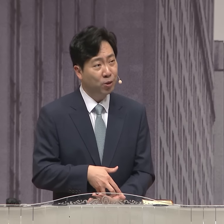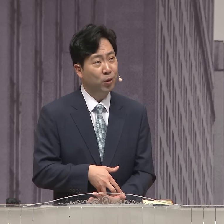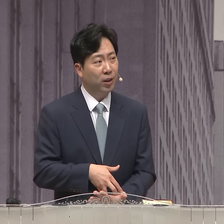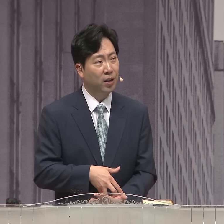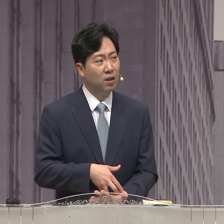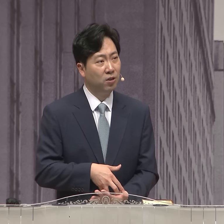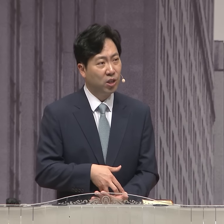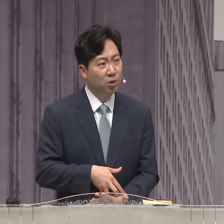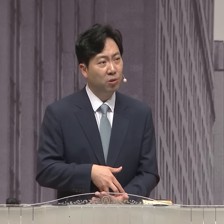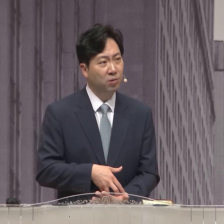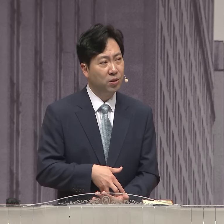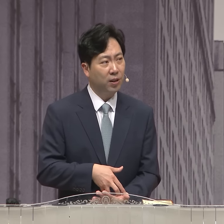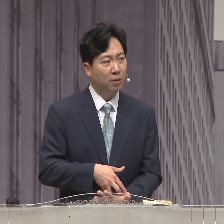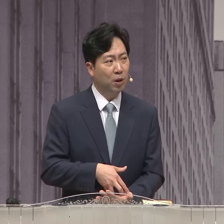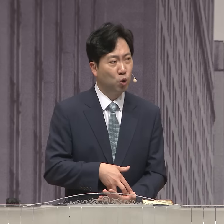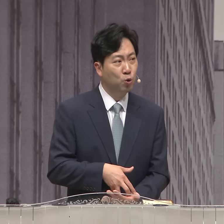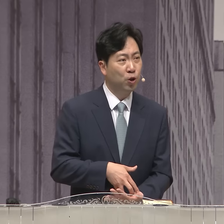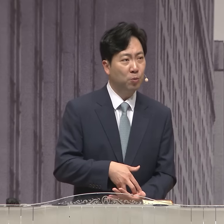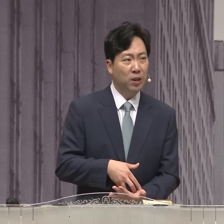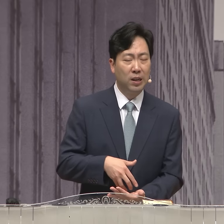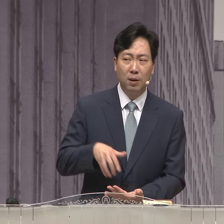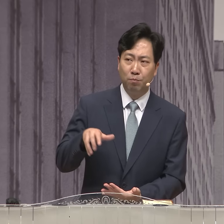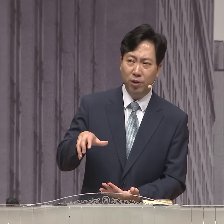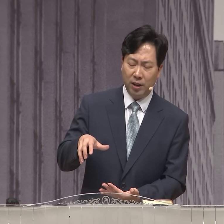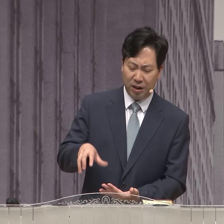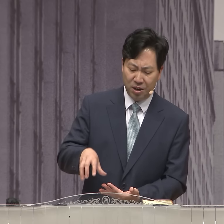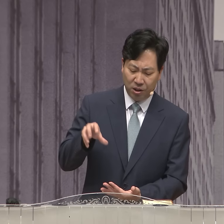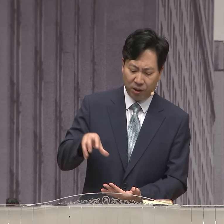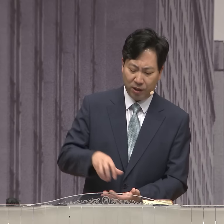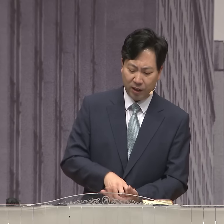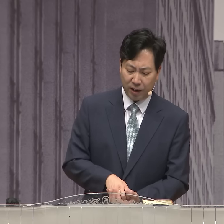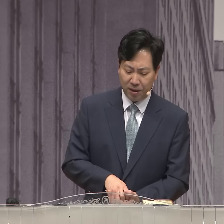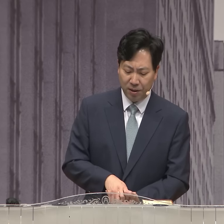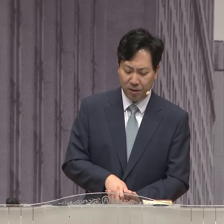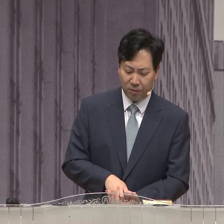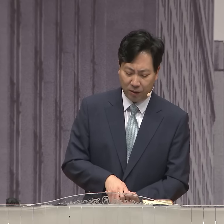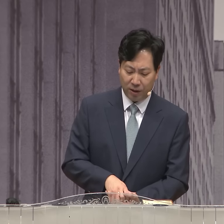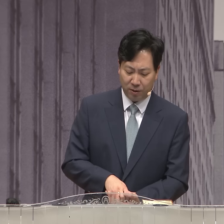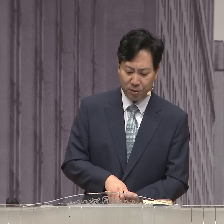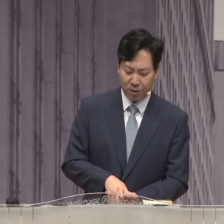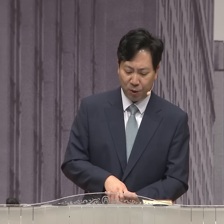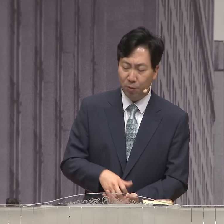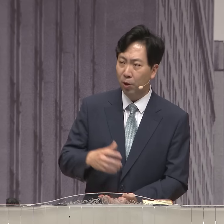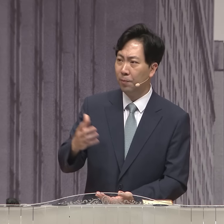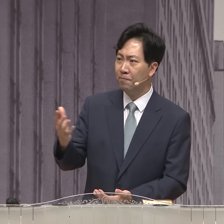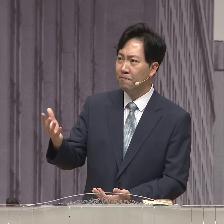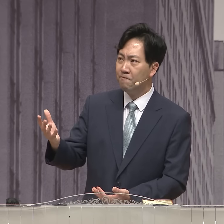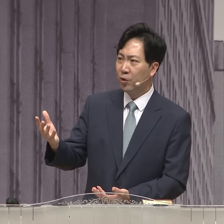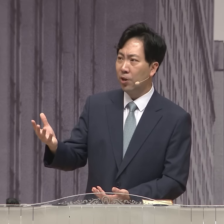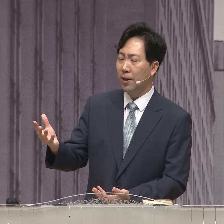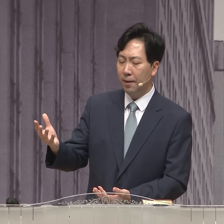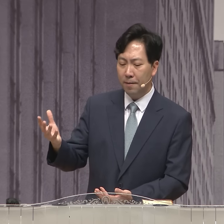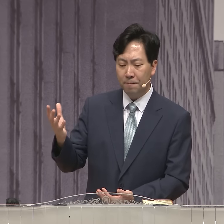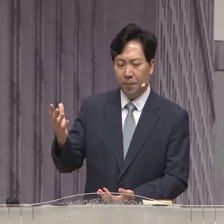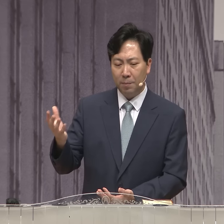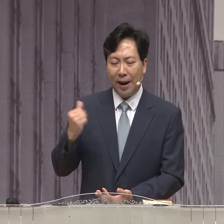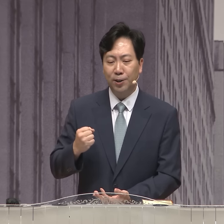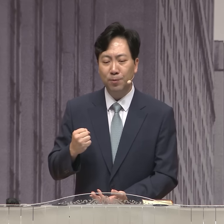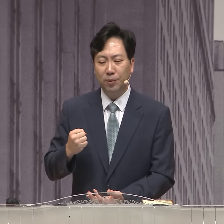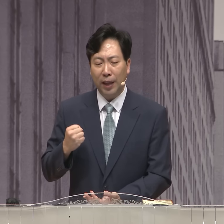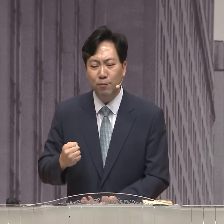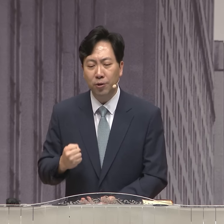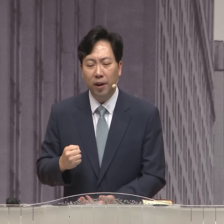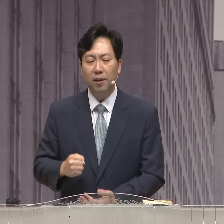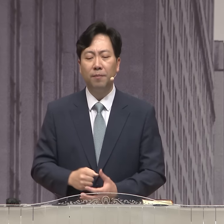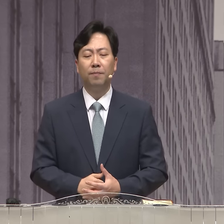박해가 왔을 때 진정 그 사람의 중심이 뿌리가 드러나게 된다는 것이죠. 여러분 최근에